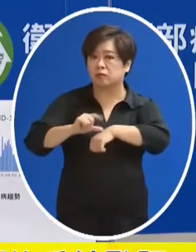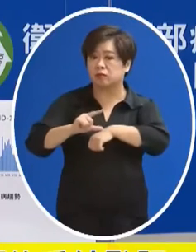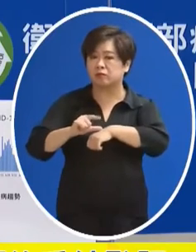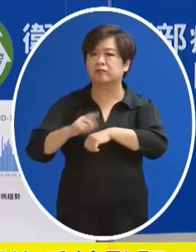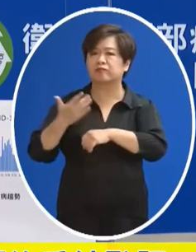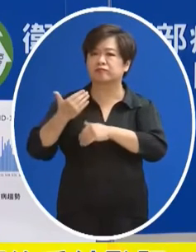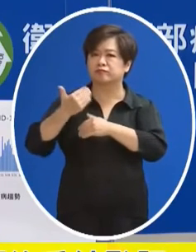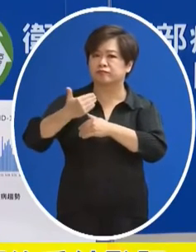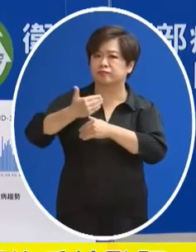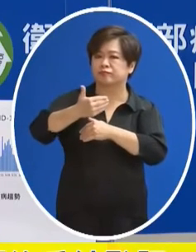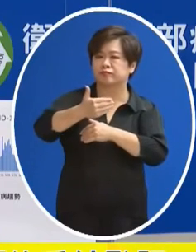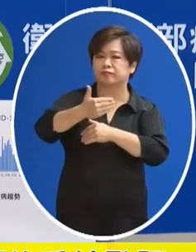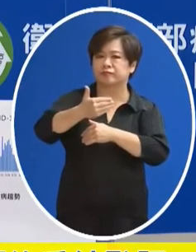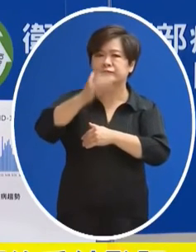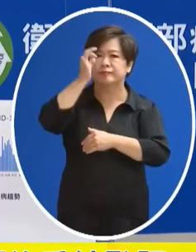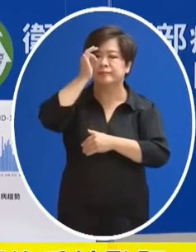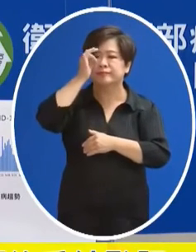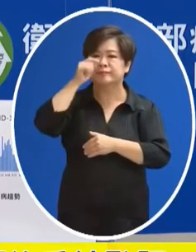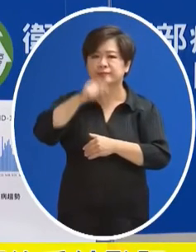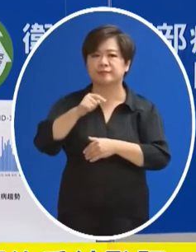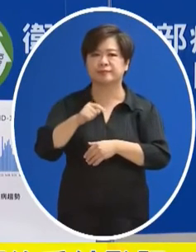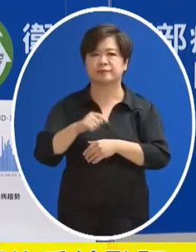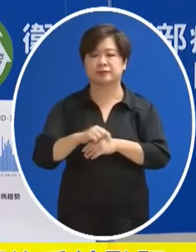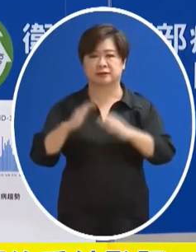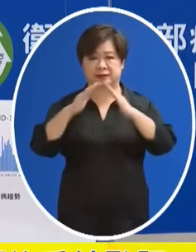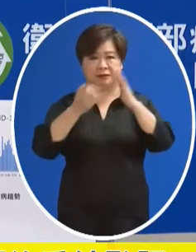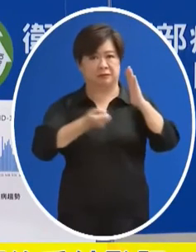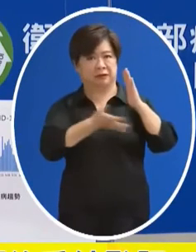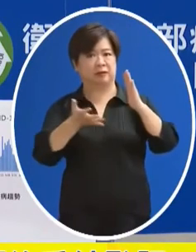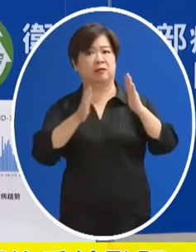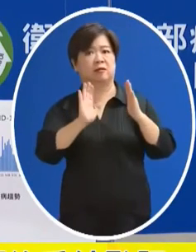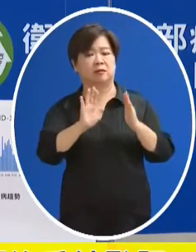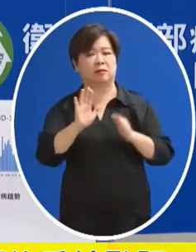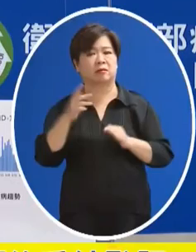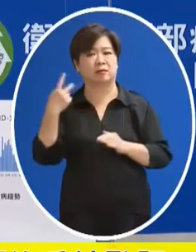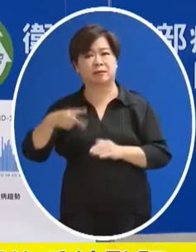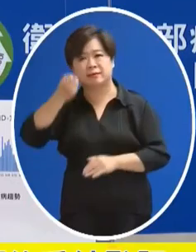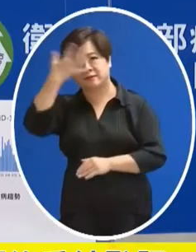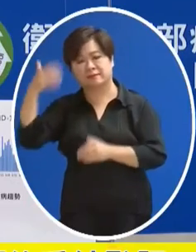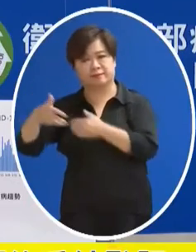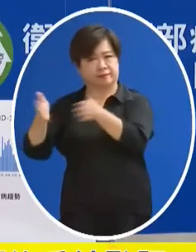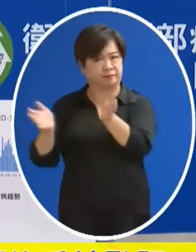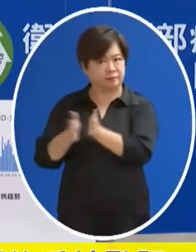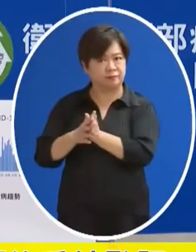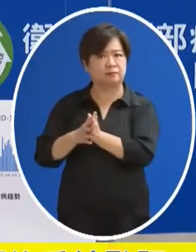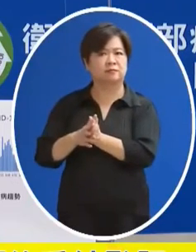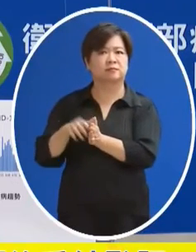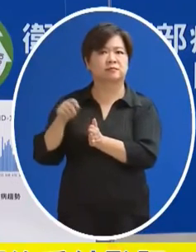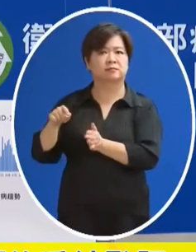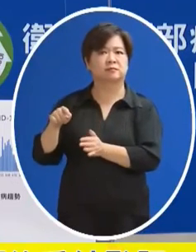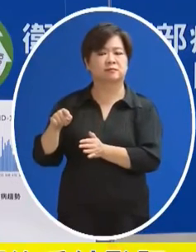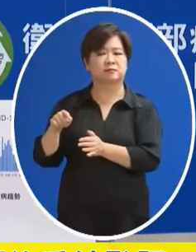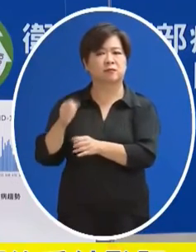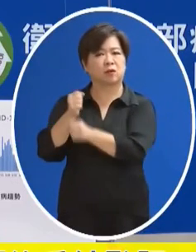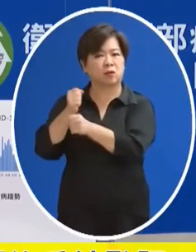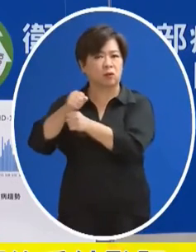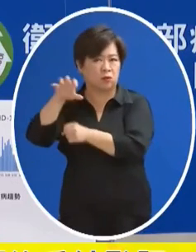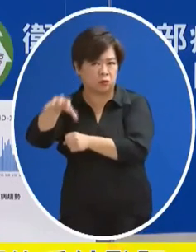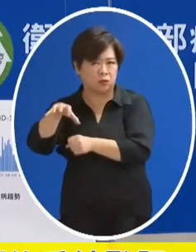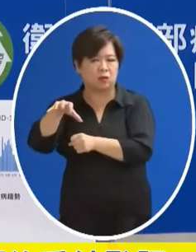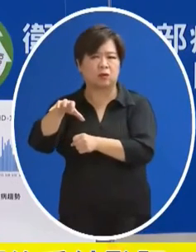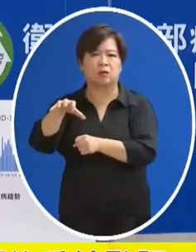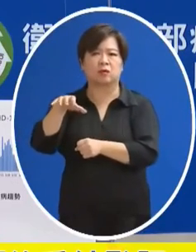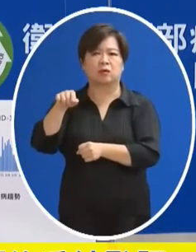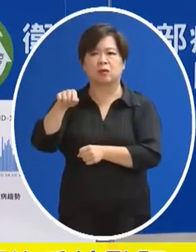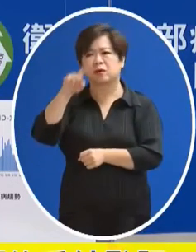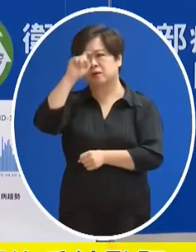慢一层下来，好，就是在哈加护，那另外在年轻的哈这样的正在一个工作，好，